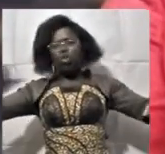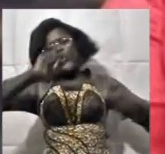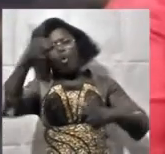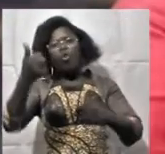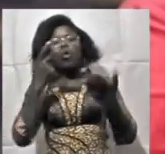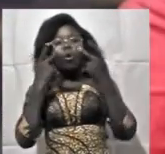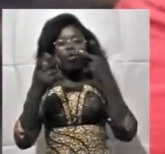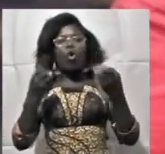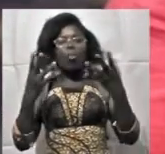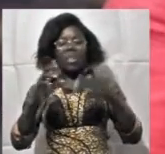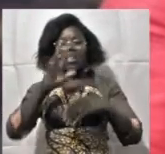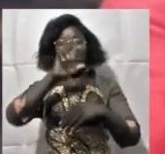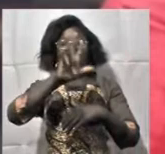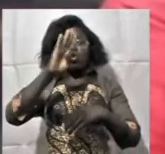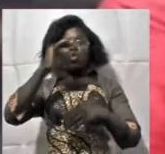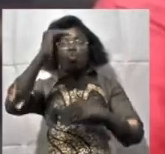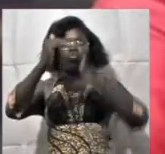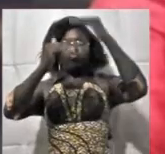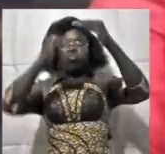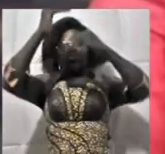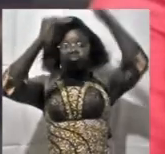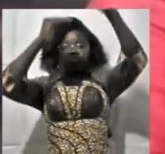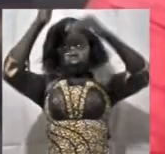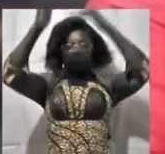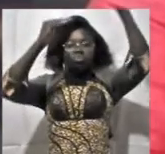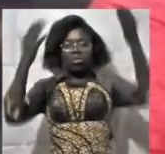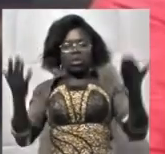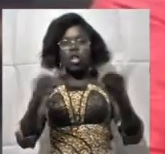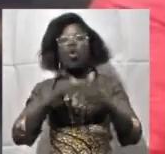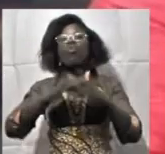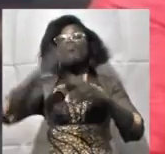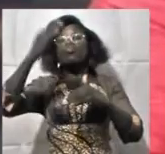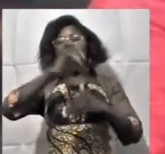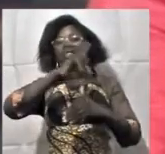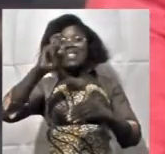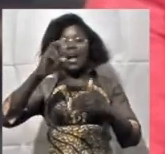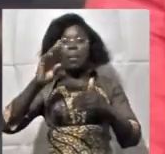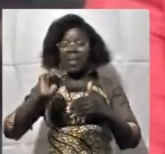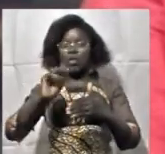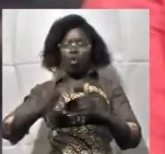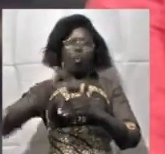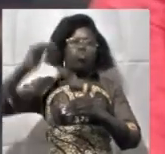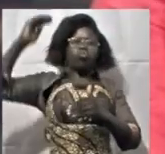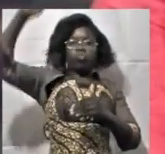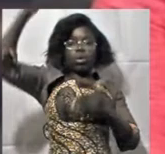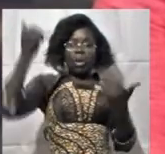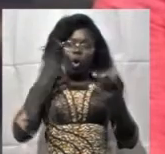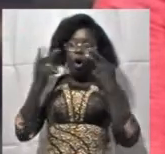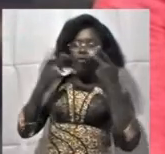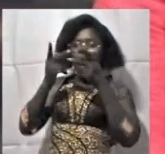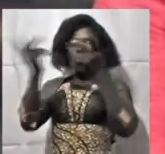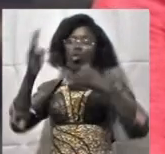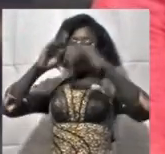60 000 mètres carrés et ce complexe, dont la tour principale compte 32 étages, va culminer à plus de